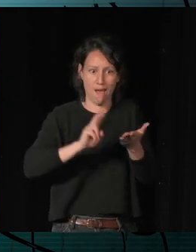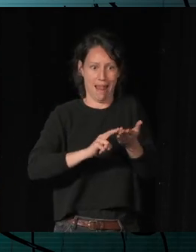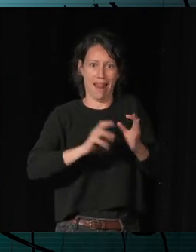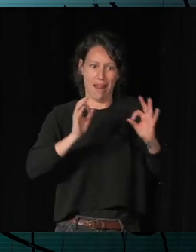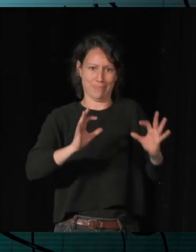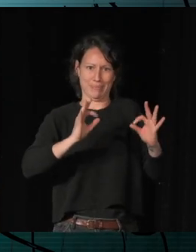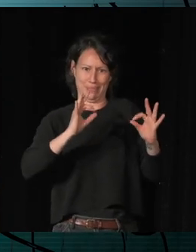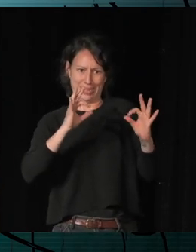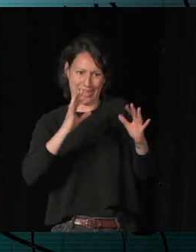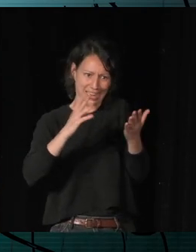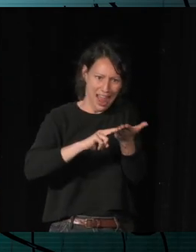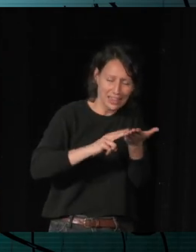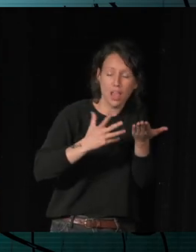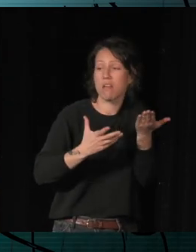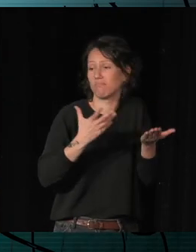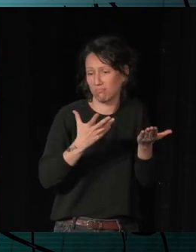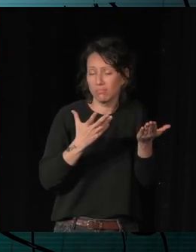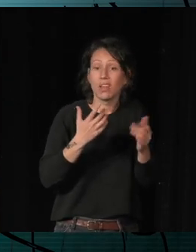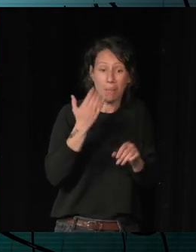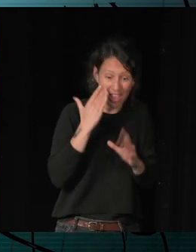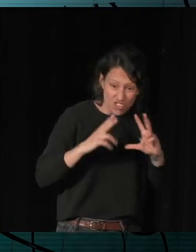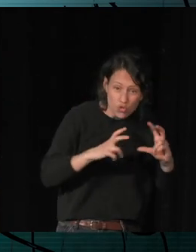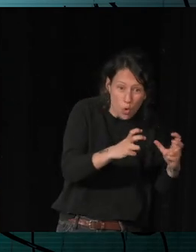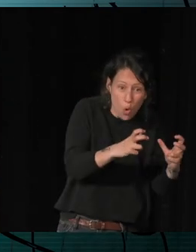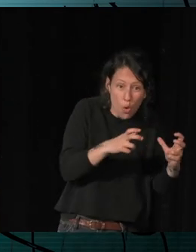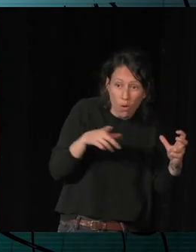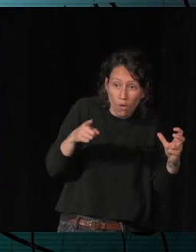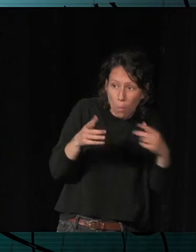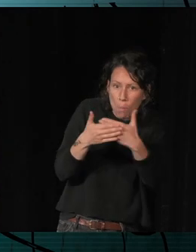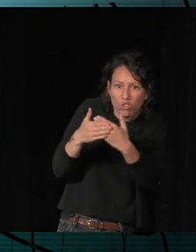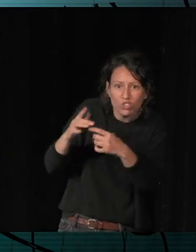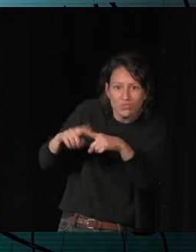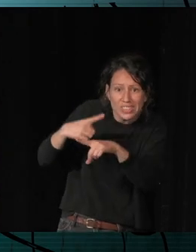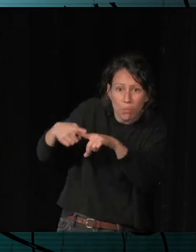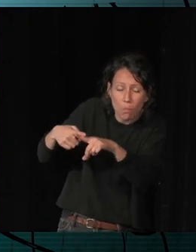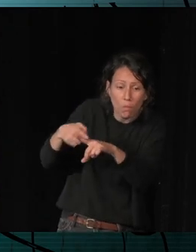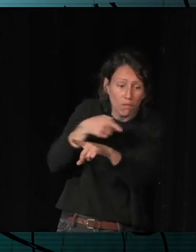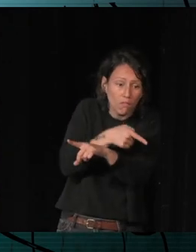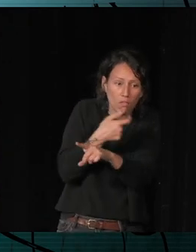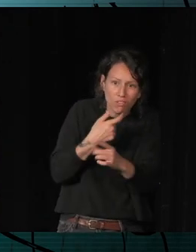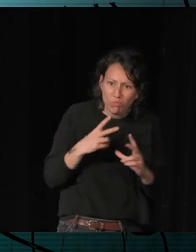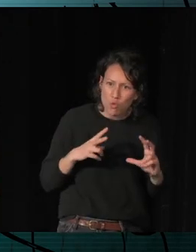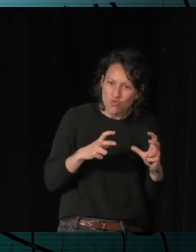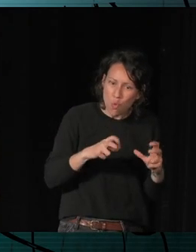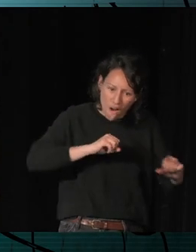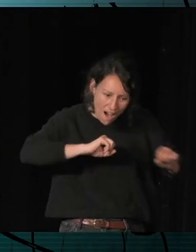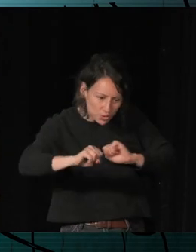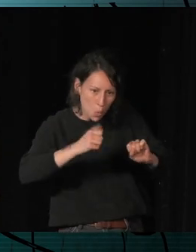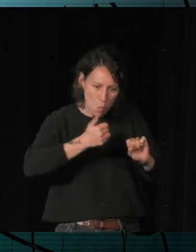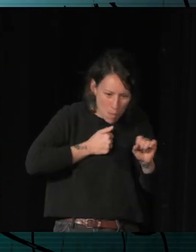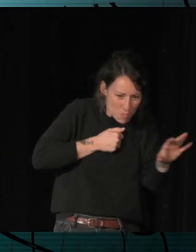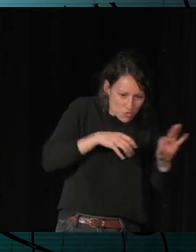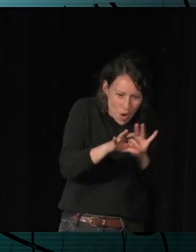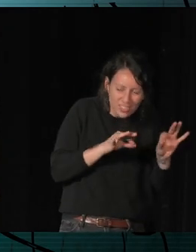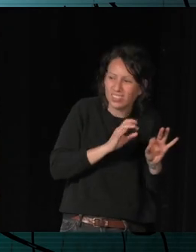voilà mais en fait en gros pour moi plus un jeu va s'approcher du cinéma moins on va jouer a priori parce que c'est pas le but un film on joue pas on